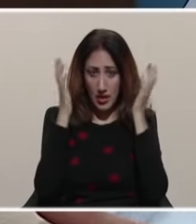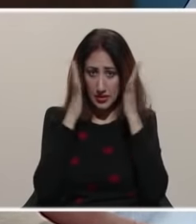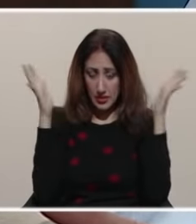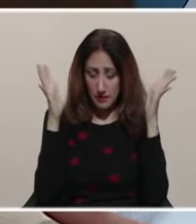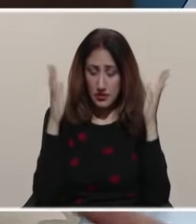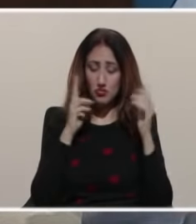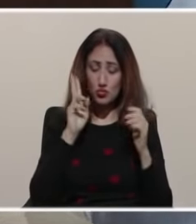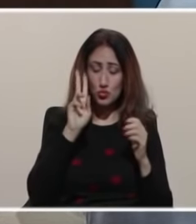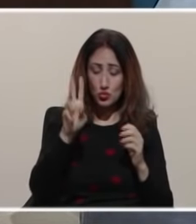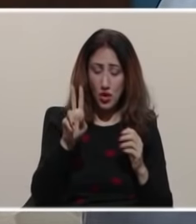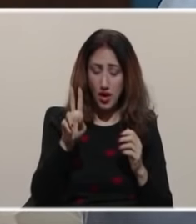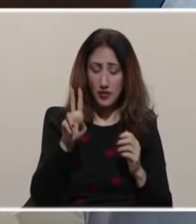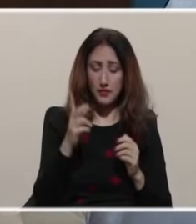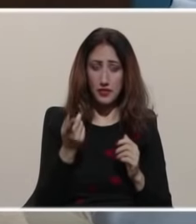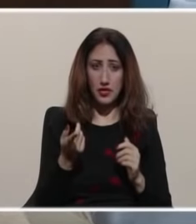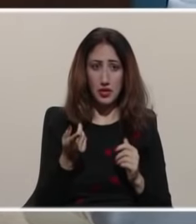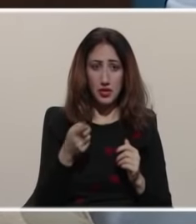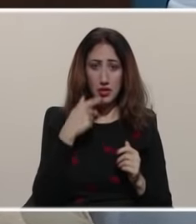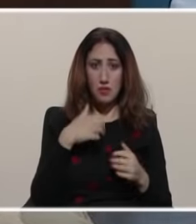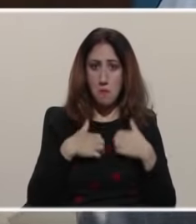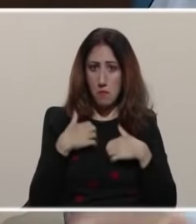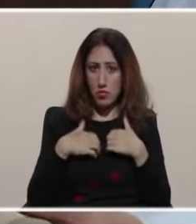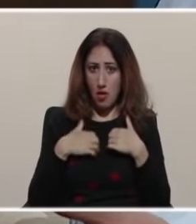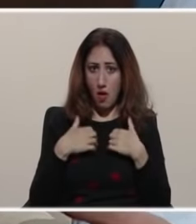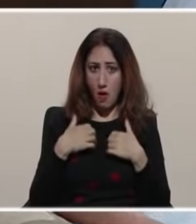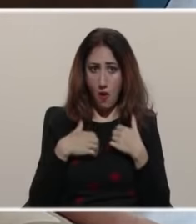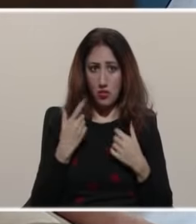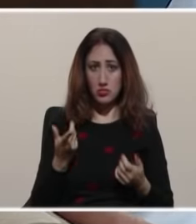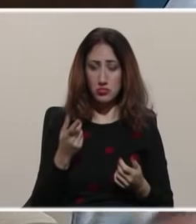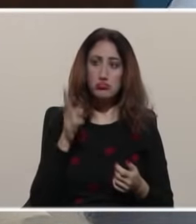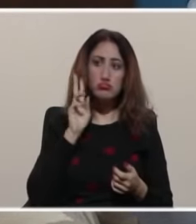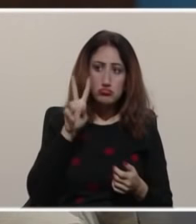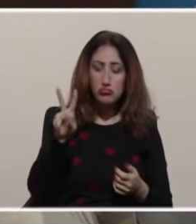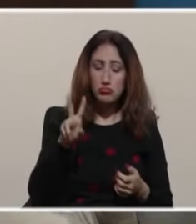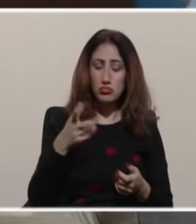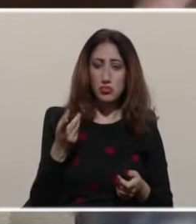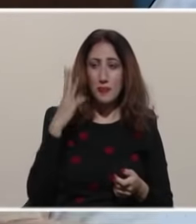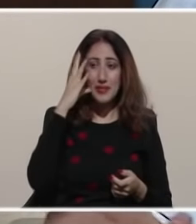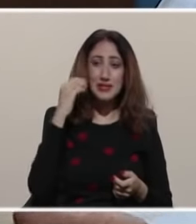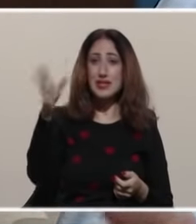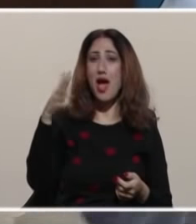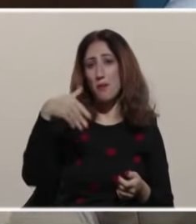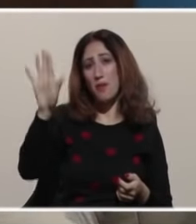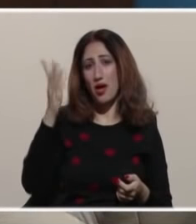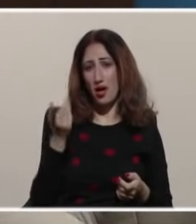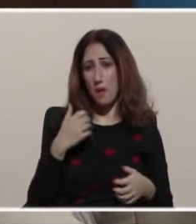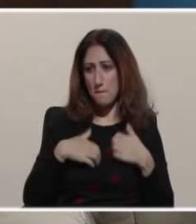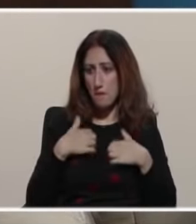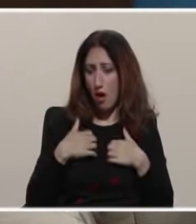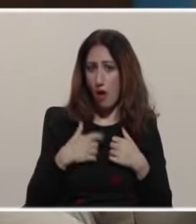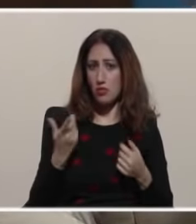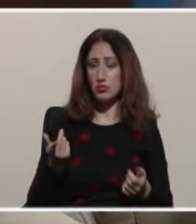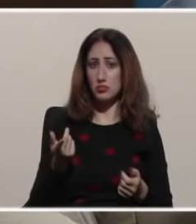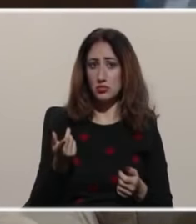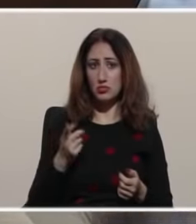يا صديقي، ما اللي أنت كارهه وبتغل عليه أنت بتدي له من روحك. سامح وأنت الكسبان، سامح وربنا